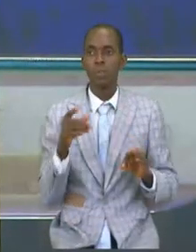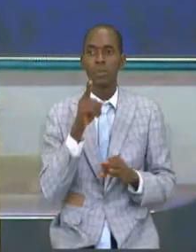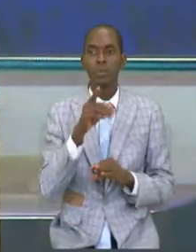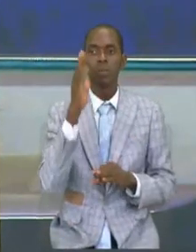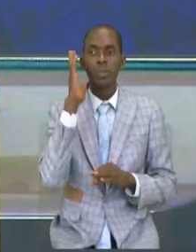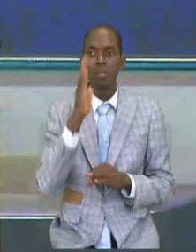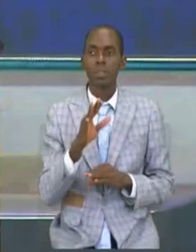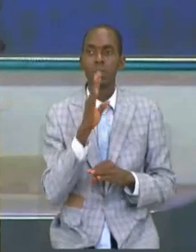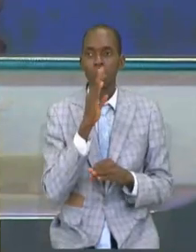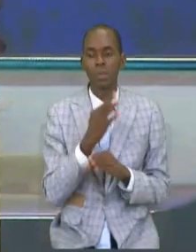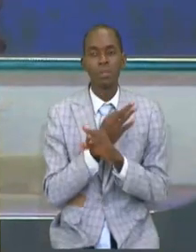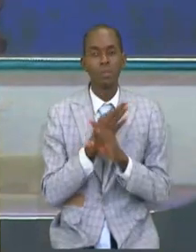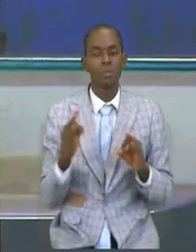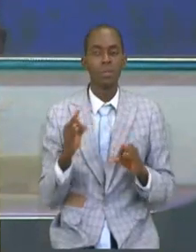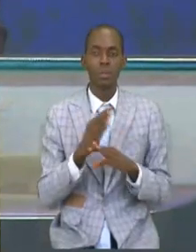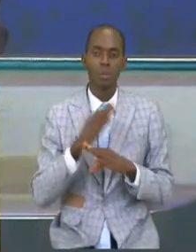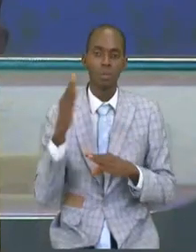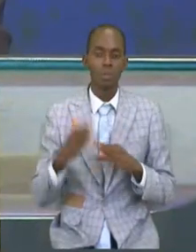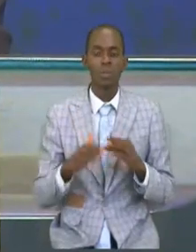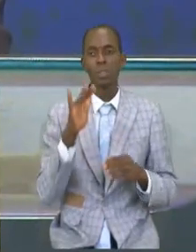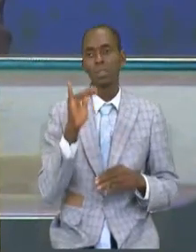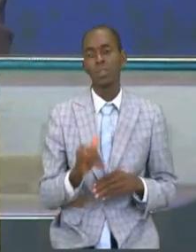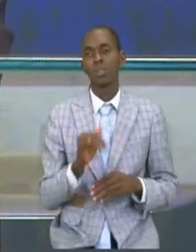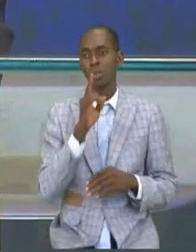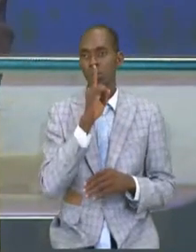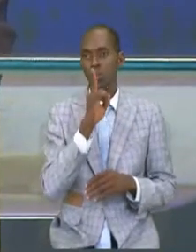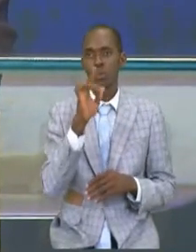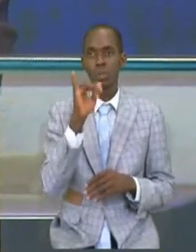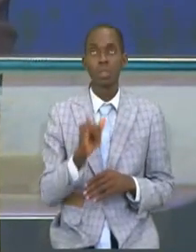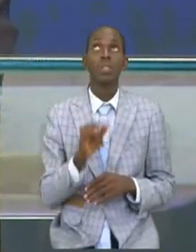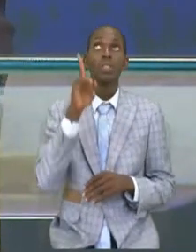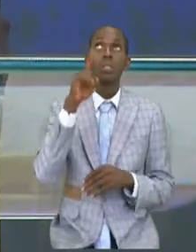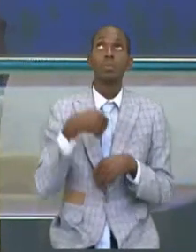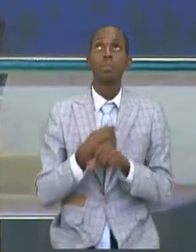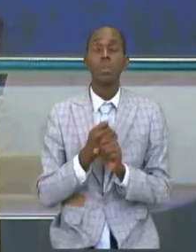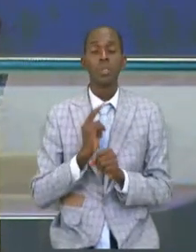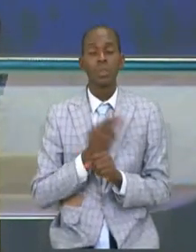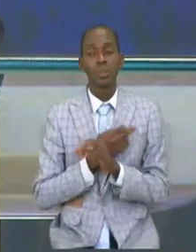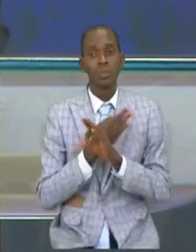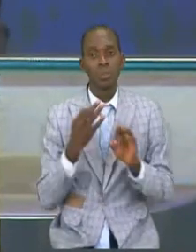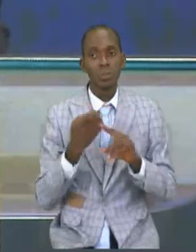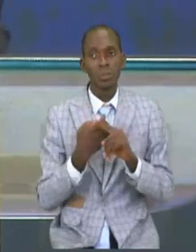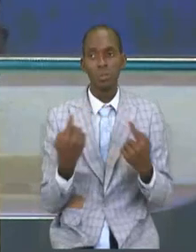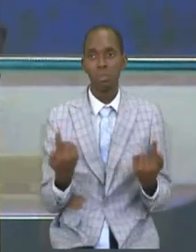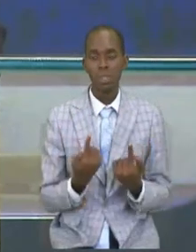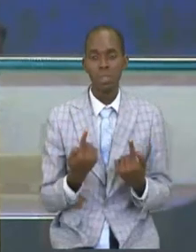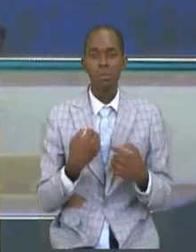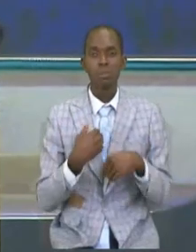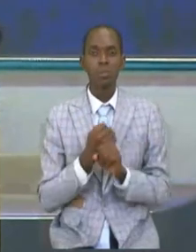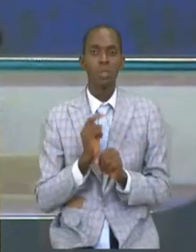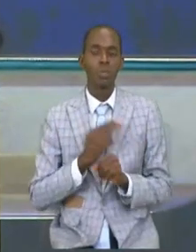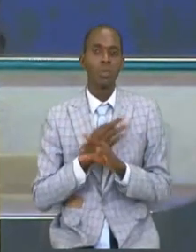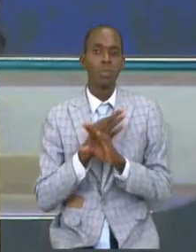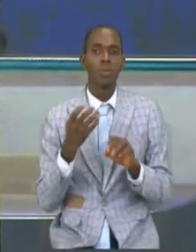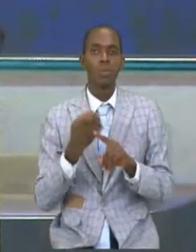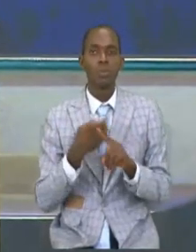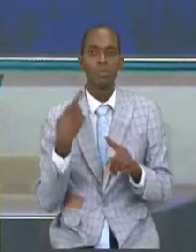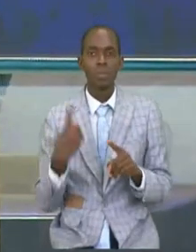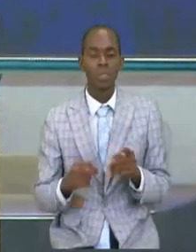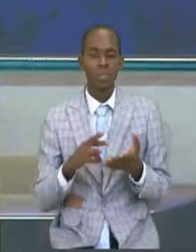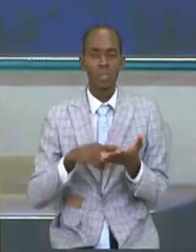vous serez réellement libre. Il nous affranchit du péché et nous affranchit